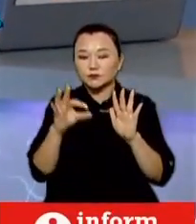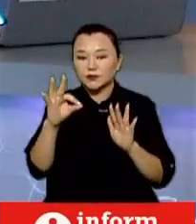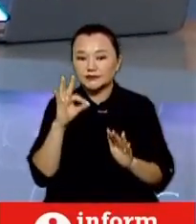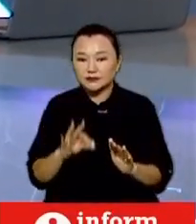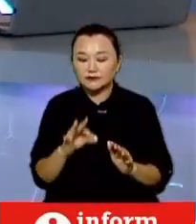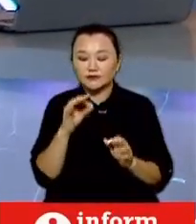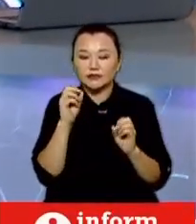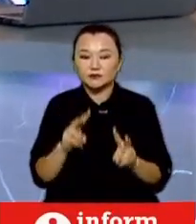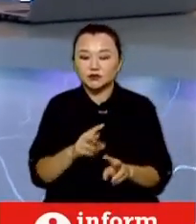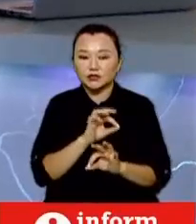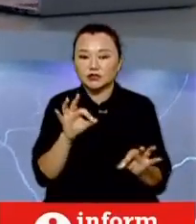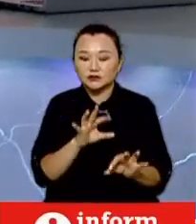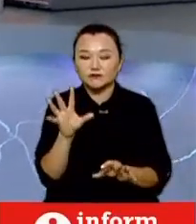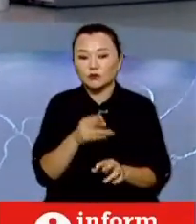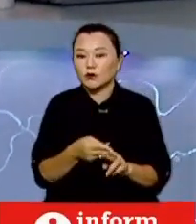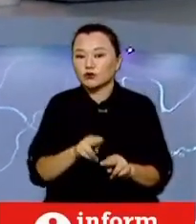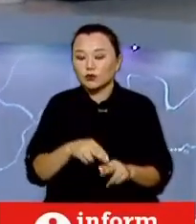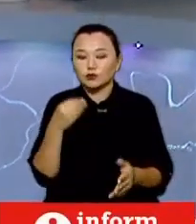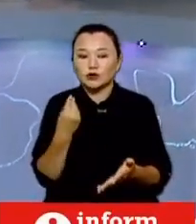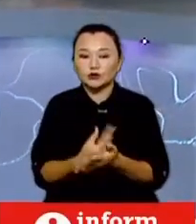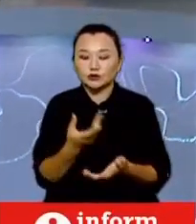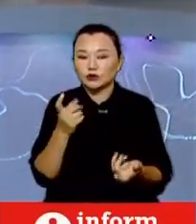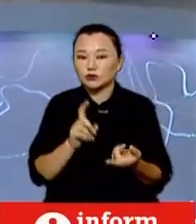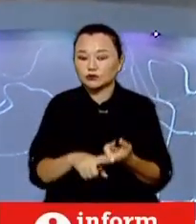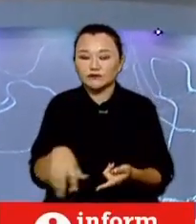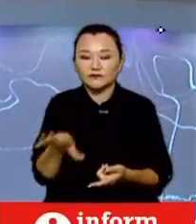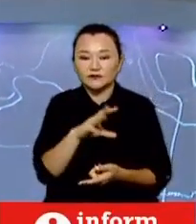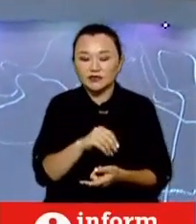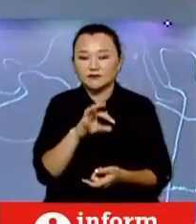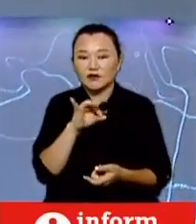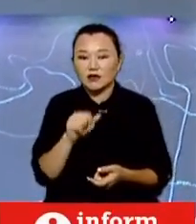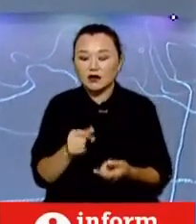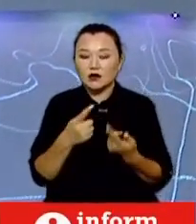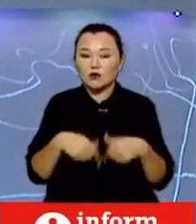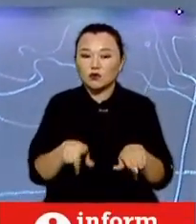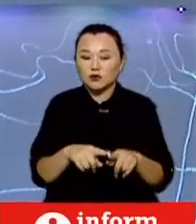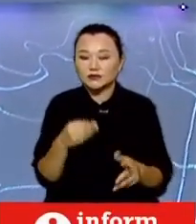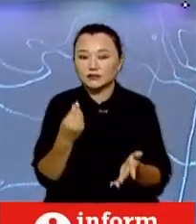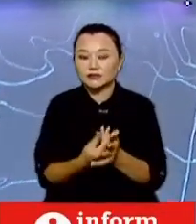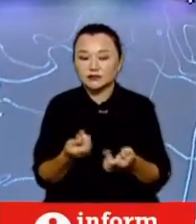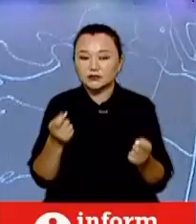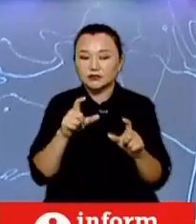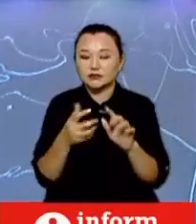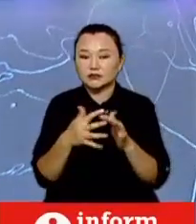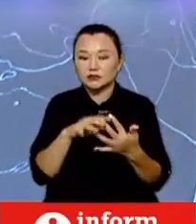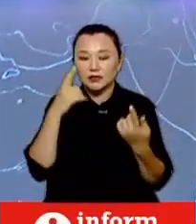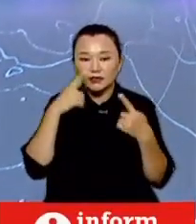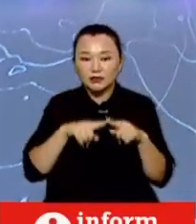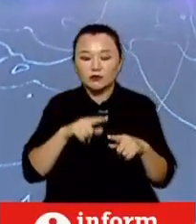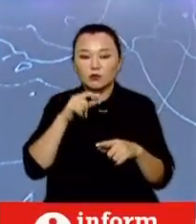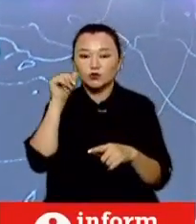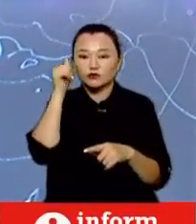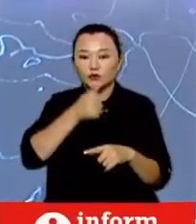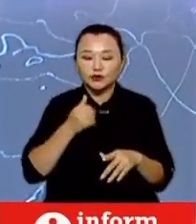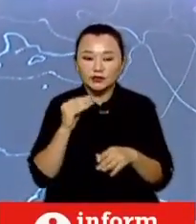70-80%. Эксперты говорят, все потому, что удорожание коснулось всех сфер отрасли. Возросла стоимость сельхозтехники, с прошлого года